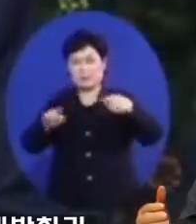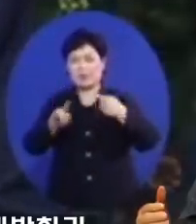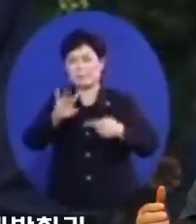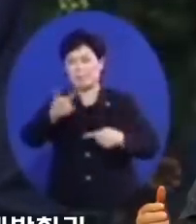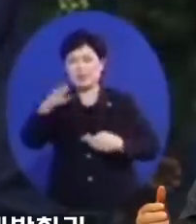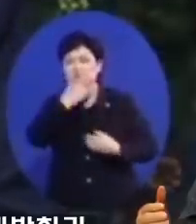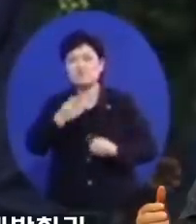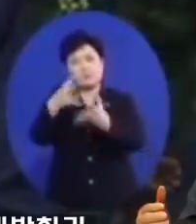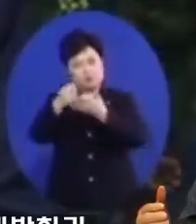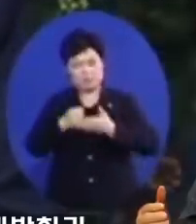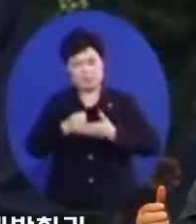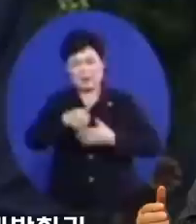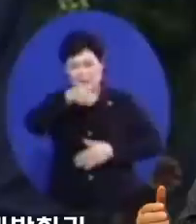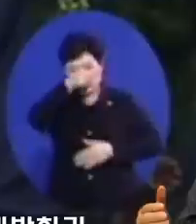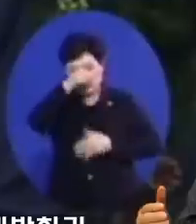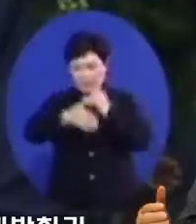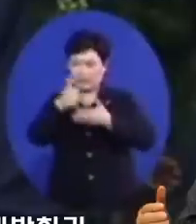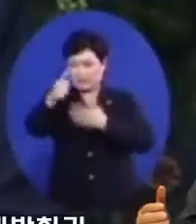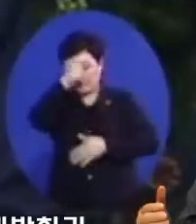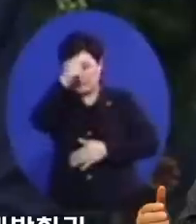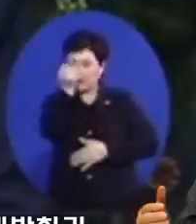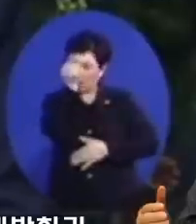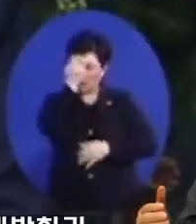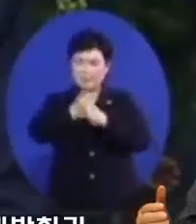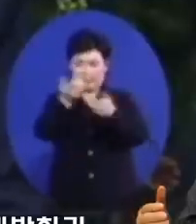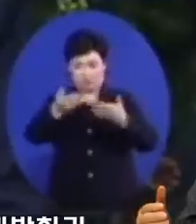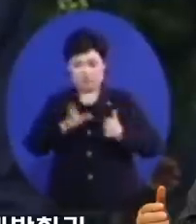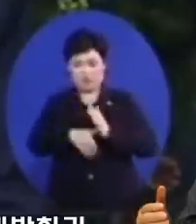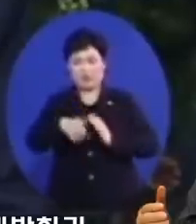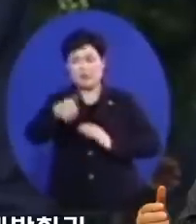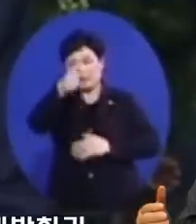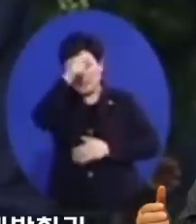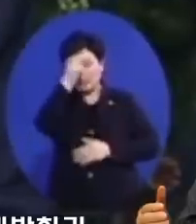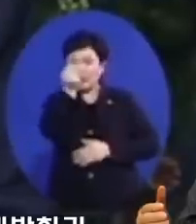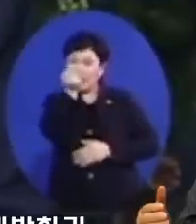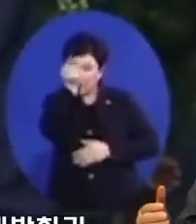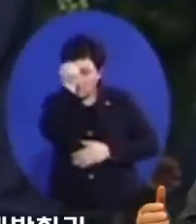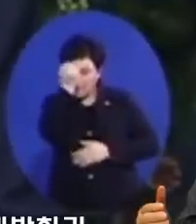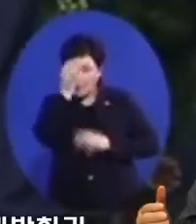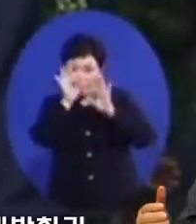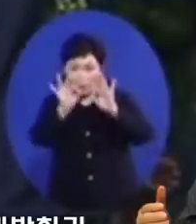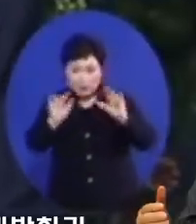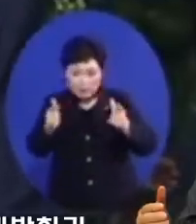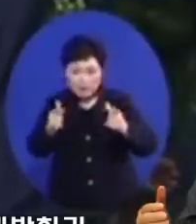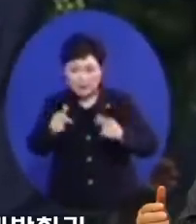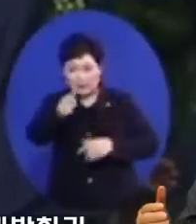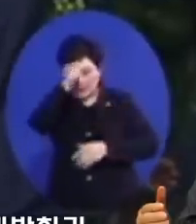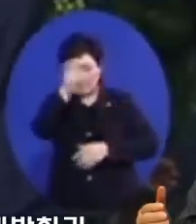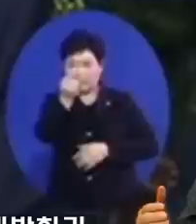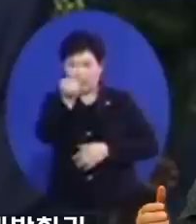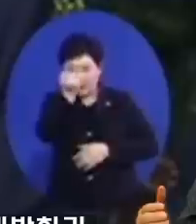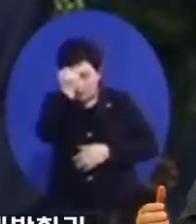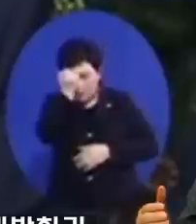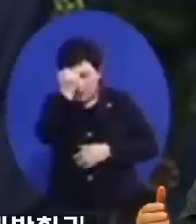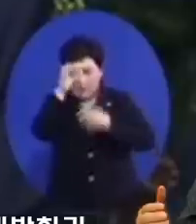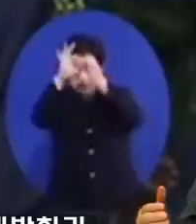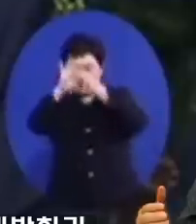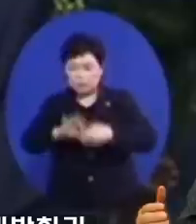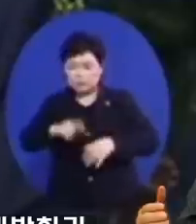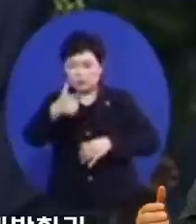하나님은 아담과 하와를 만들어 주셨을 때 아담과 하와만 본 것이 아닙니다. 그들 속에 68억 인구를